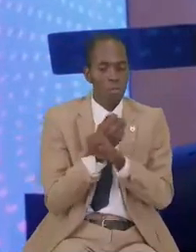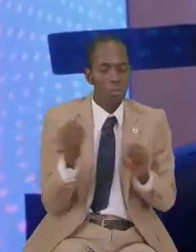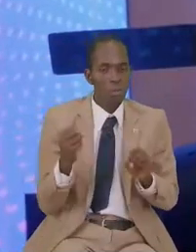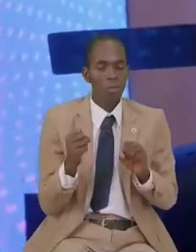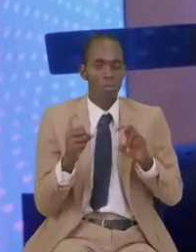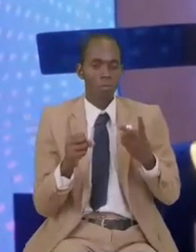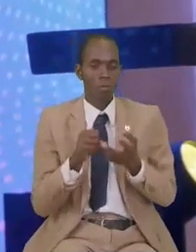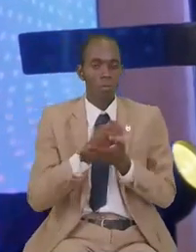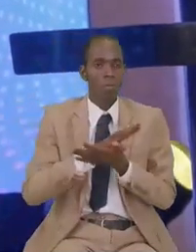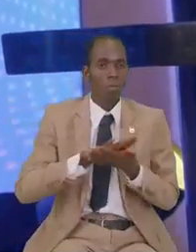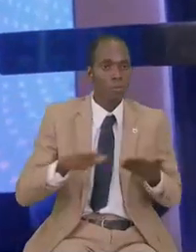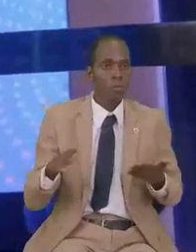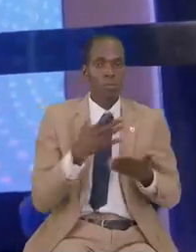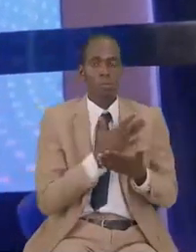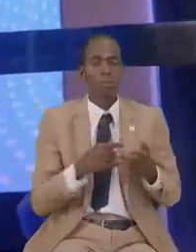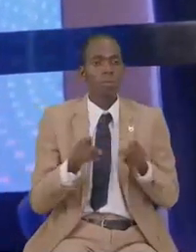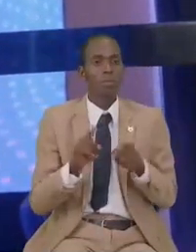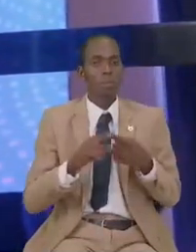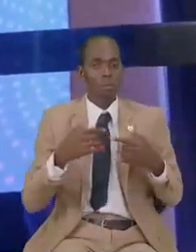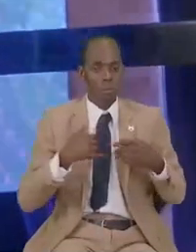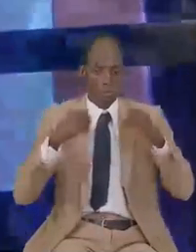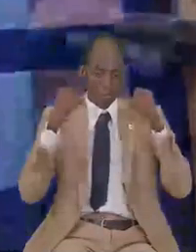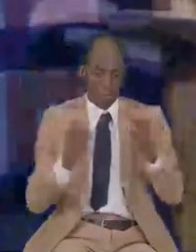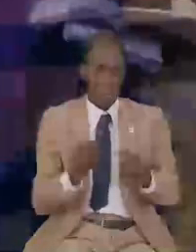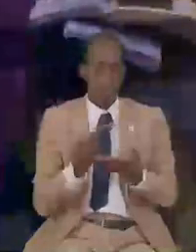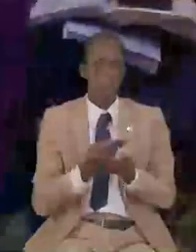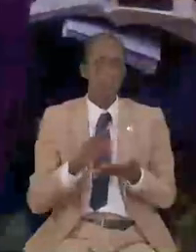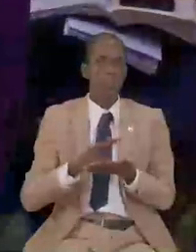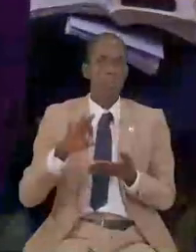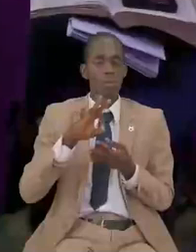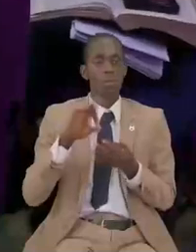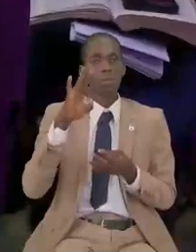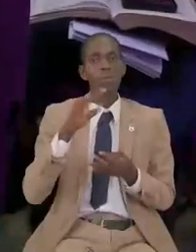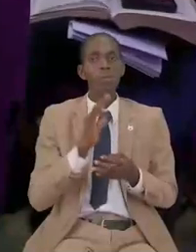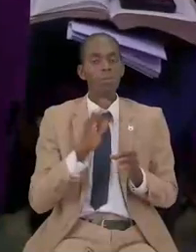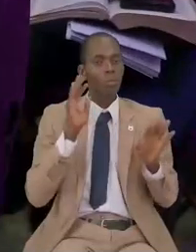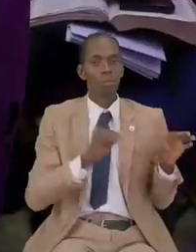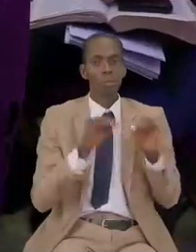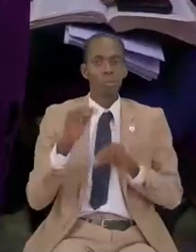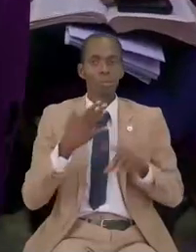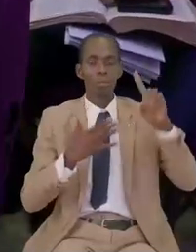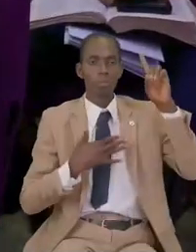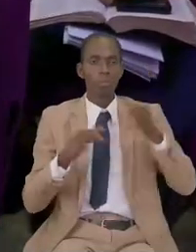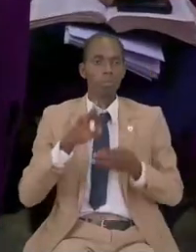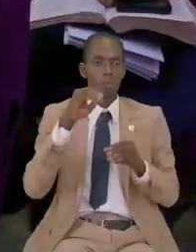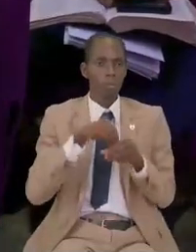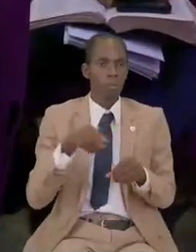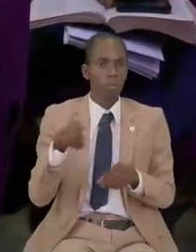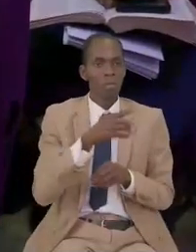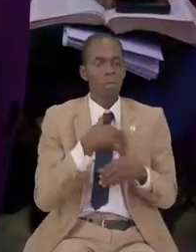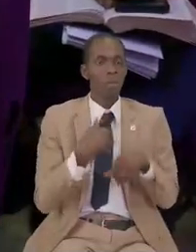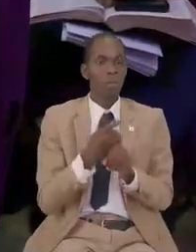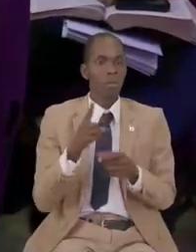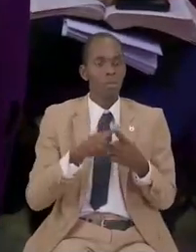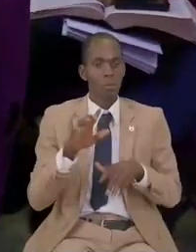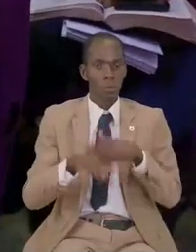vous. Ça, c'est le baptême du Saint-Esprit. Il veut qu'on ait la force de l'Esprit de Dieu. Je mettrai mon esprit en vous